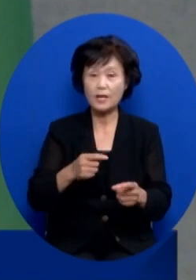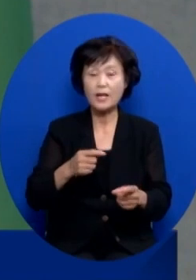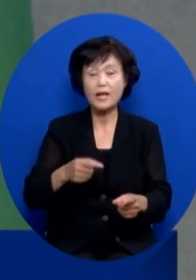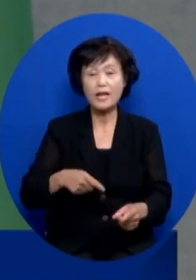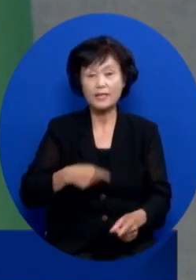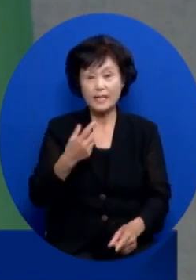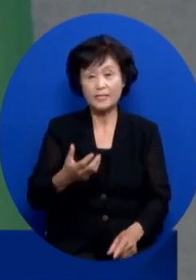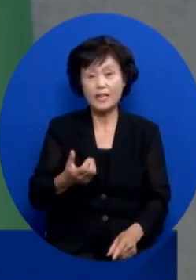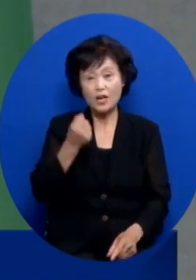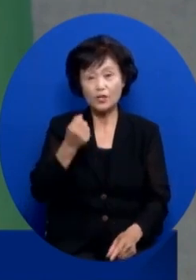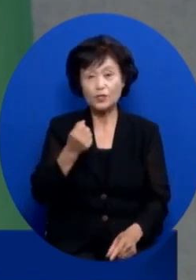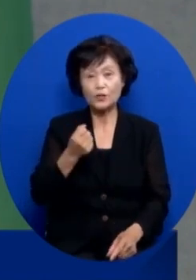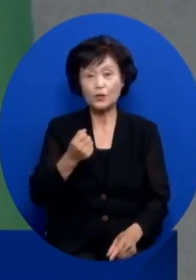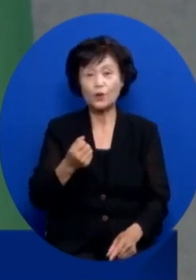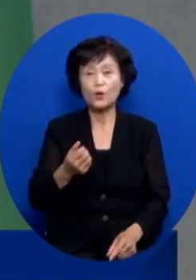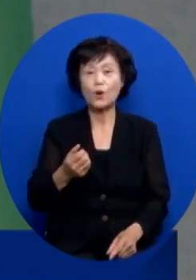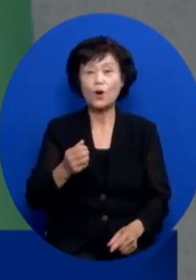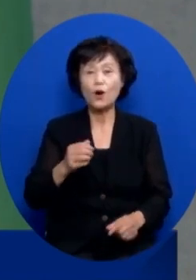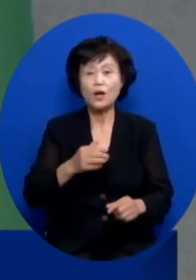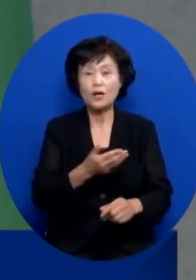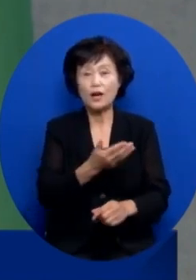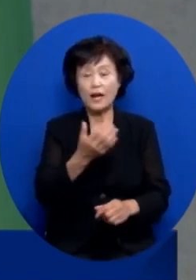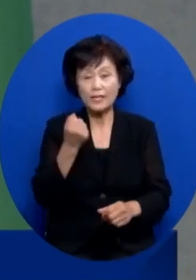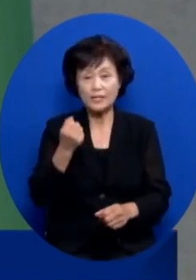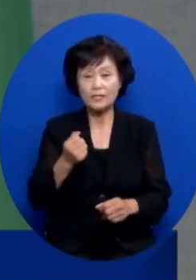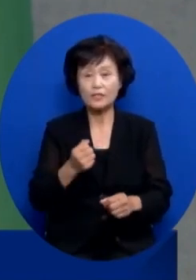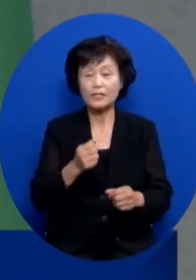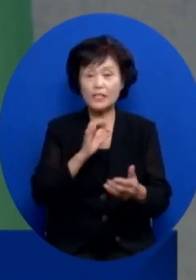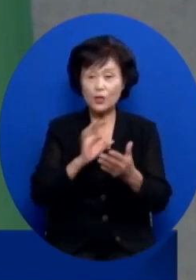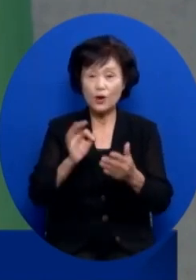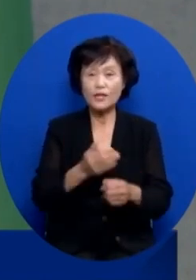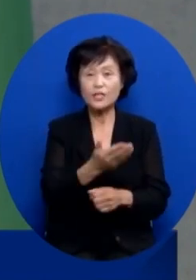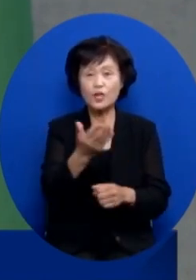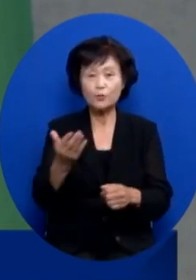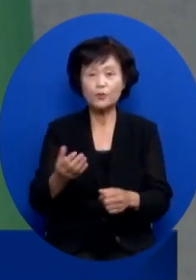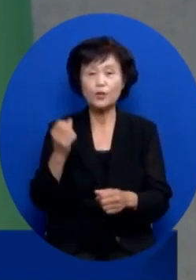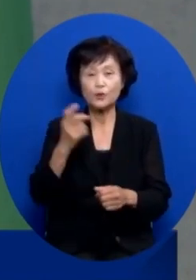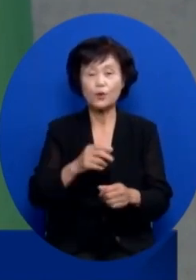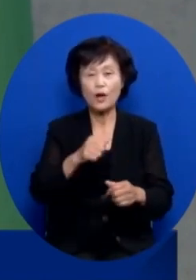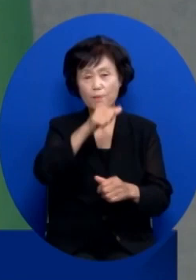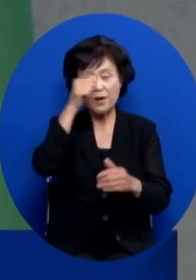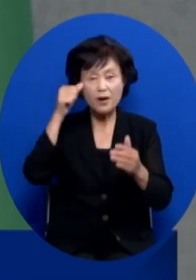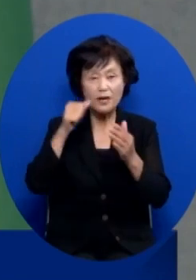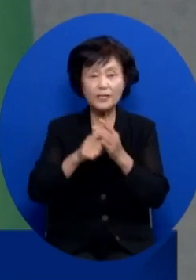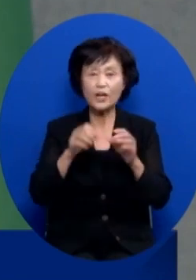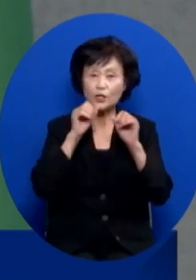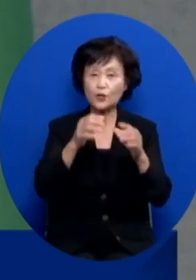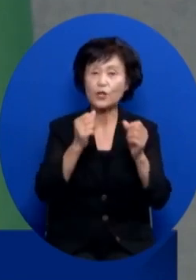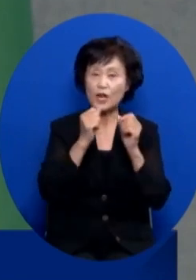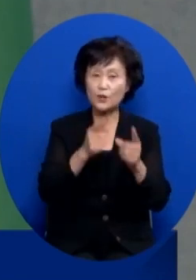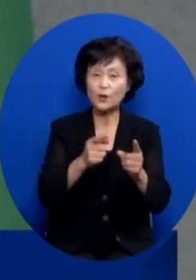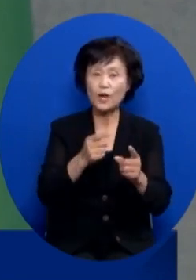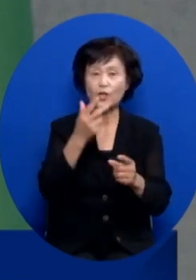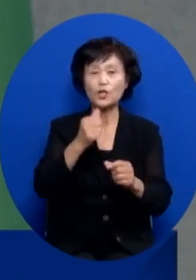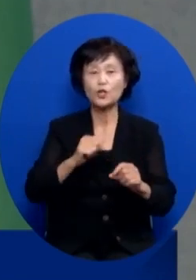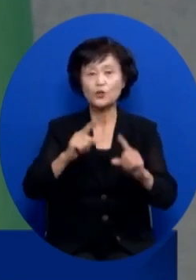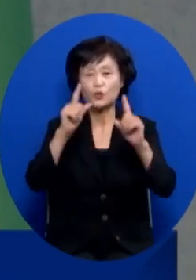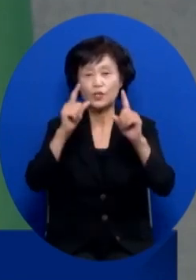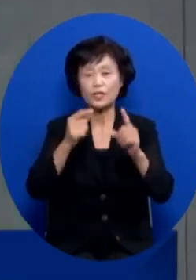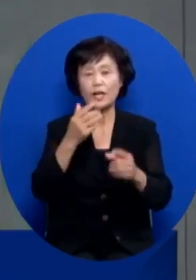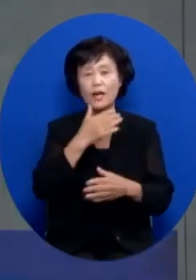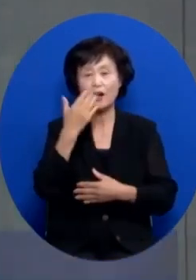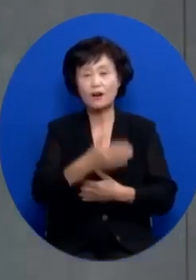또한 일생을 전도할 기회, 주일에 헌신할 기회, 봉사할 기회로 순종하시기를